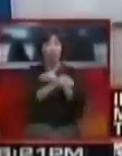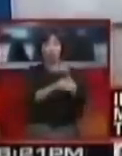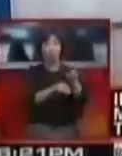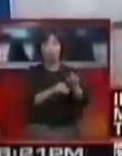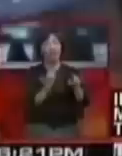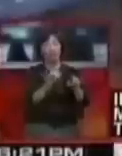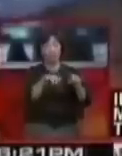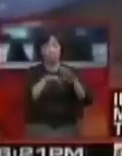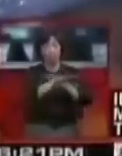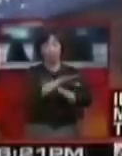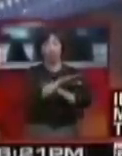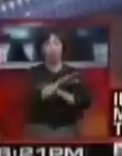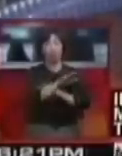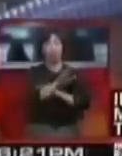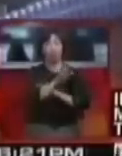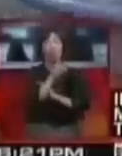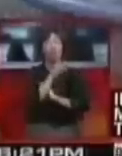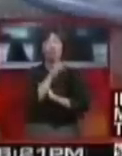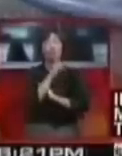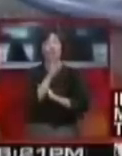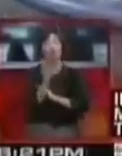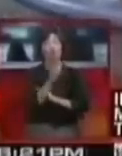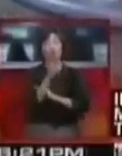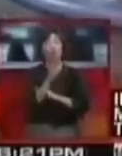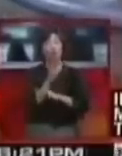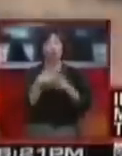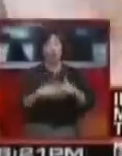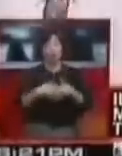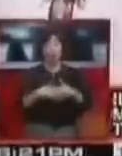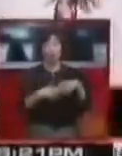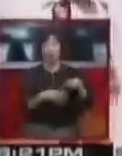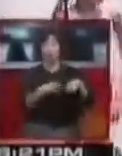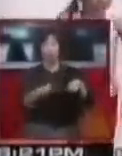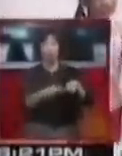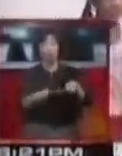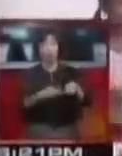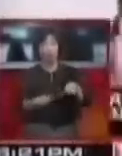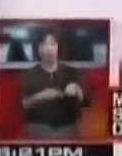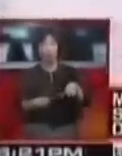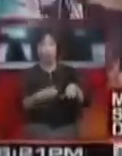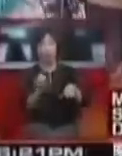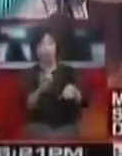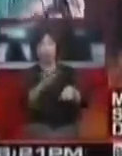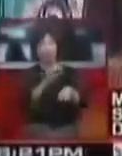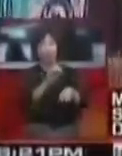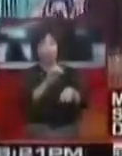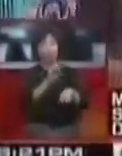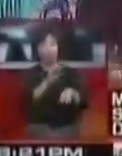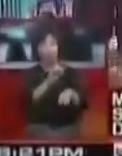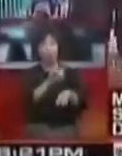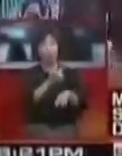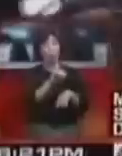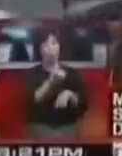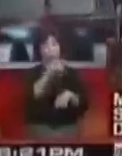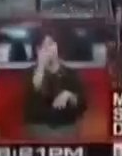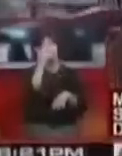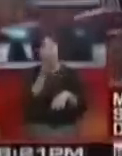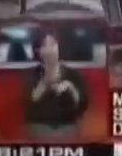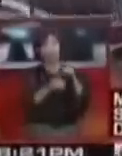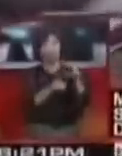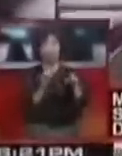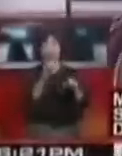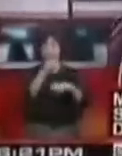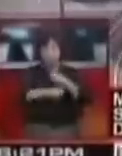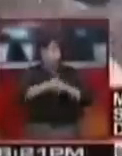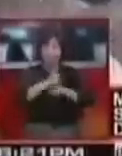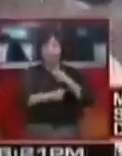hindi nakaligtas sa tubig. Gumamit pa sila ng pump para maalis ang baha. Sa ilang barangay sa Obando, Bulacan, kalbaryo ang inabot ng mga